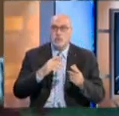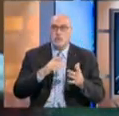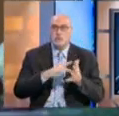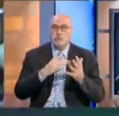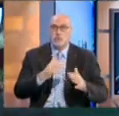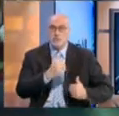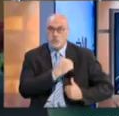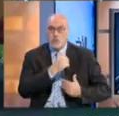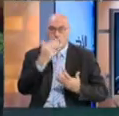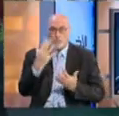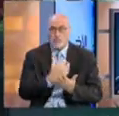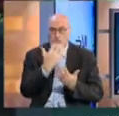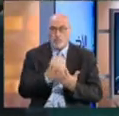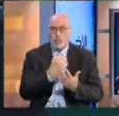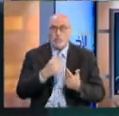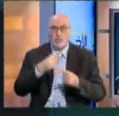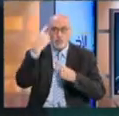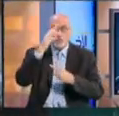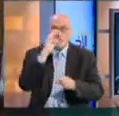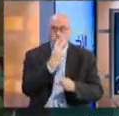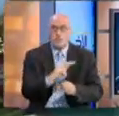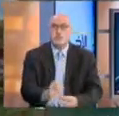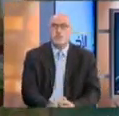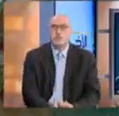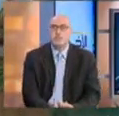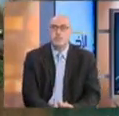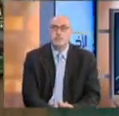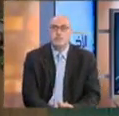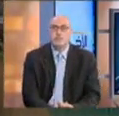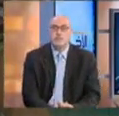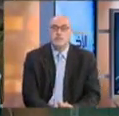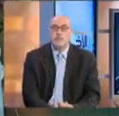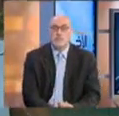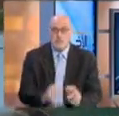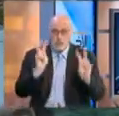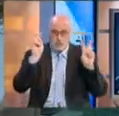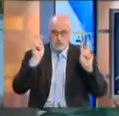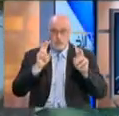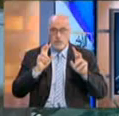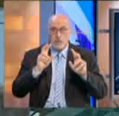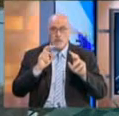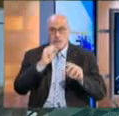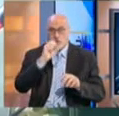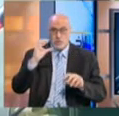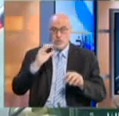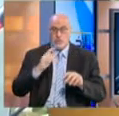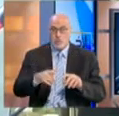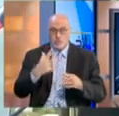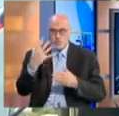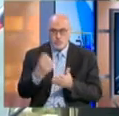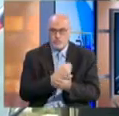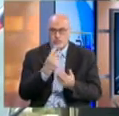قواتنا المسلحة في إطار مكافحة الإرهاب. لا يفوتني بمناسبة